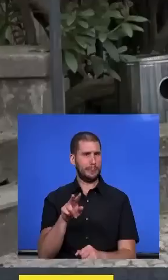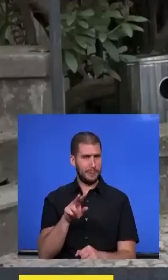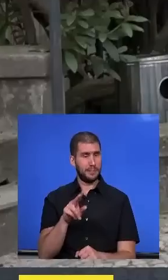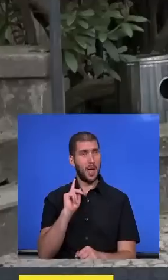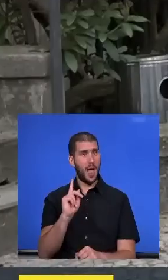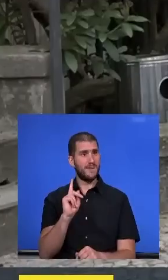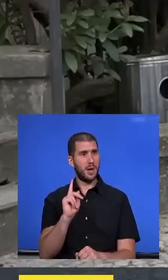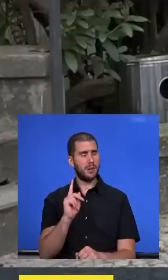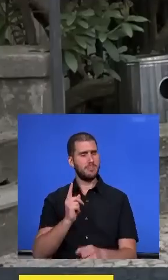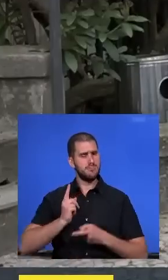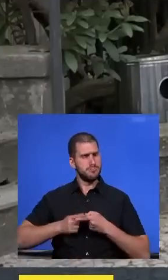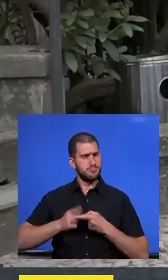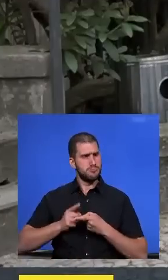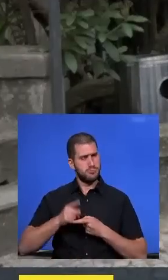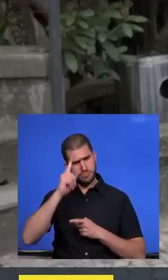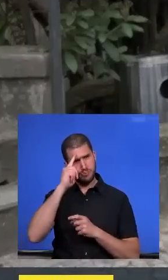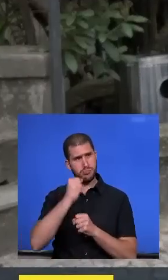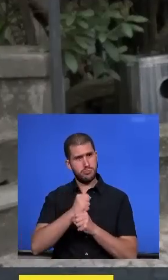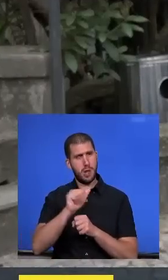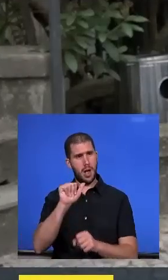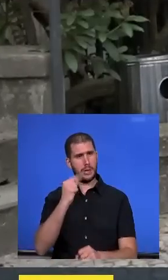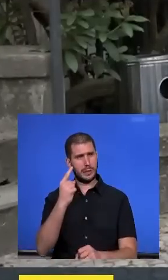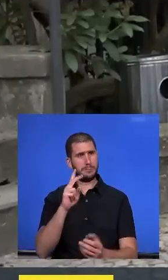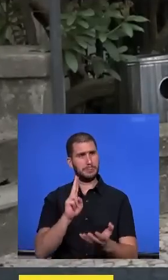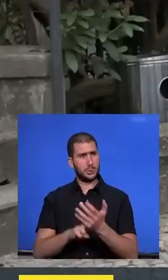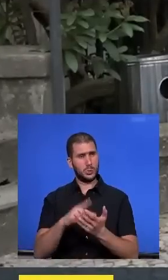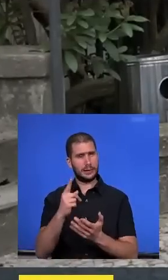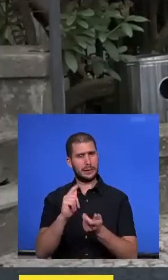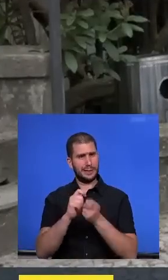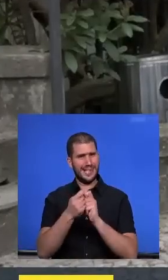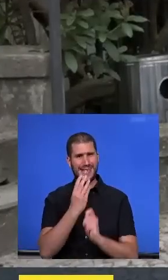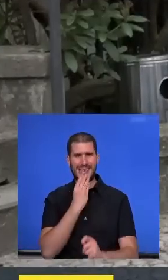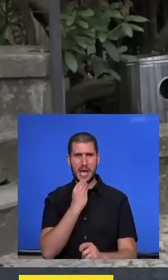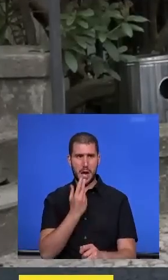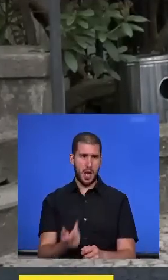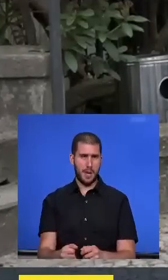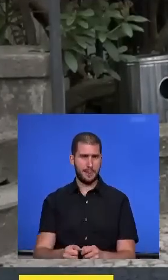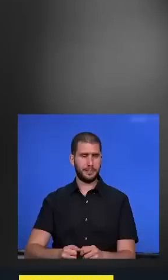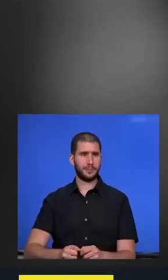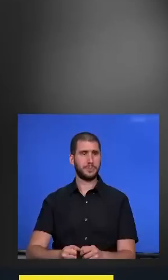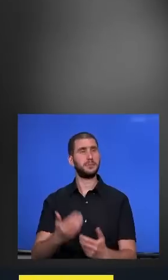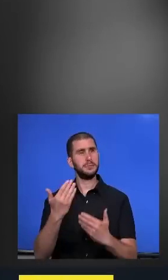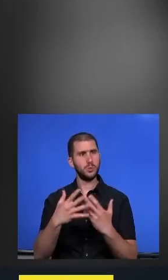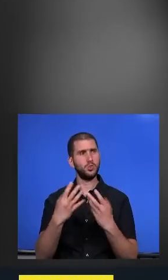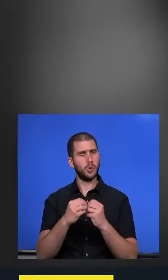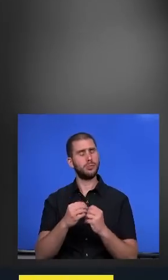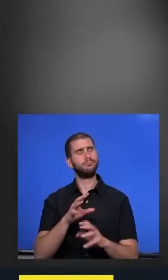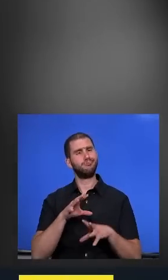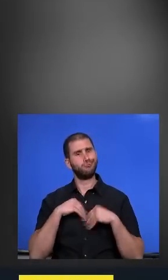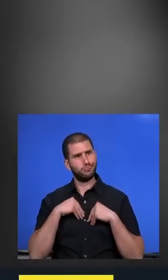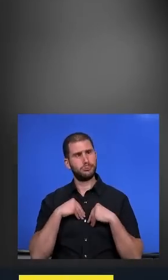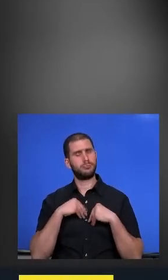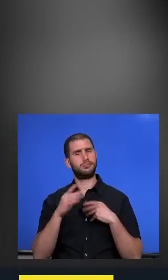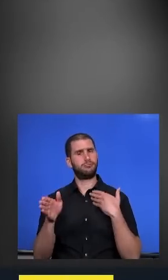אבל בכוח ההתמדה של אלזה, בזכות זה שהיא התגיירה, בסוף המשפחות התרצו והם